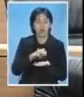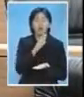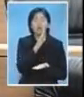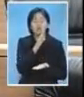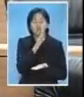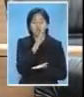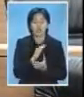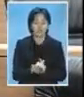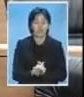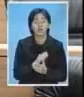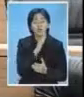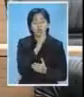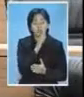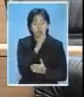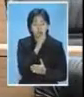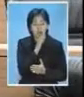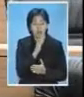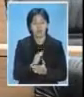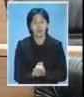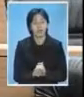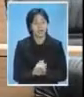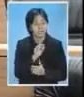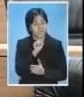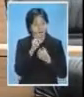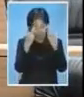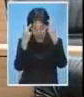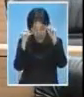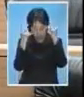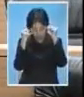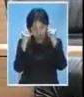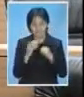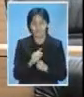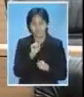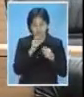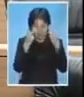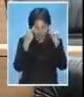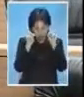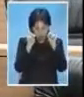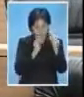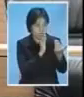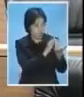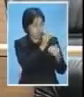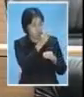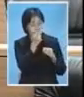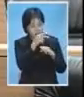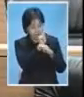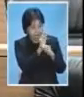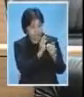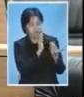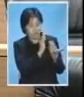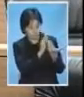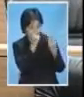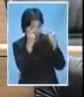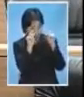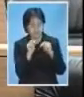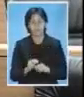คกำลังจะถามไปถึงนายกรัฐมนตรีผ่านประธานไปถึงนายกรัฐมนตรีว่า